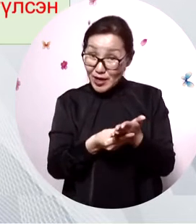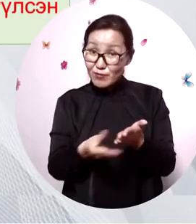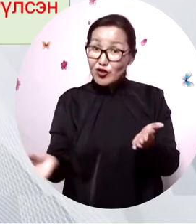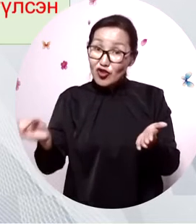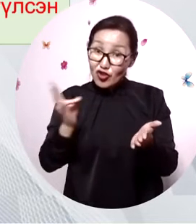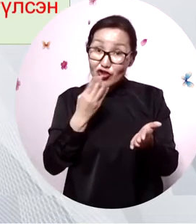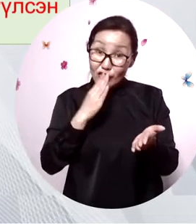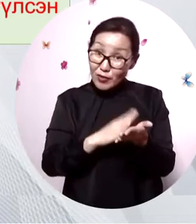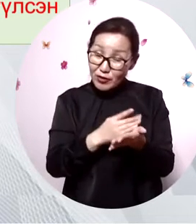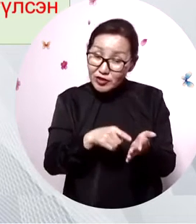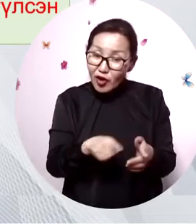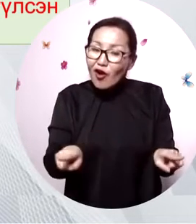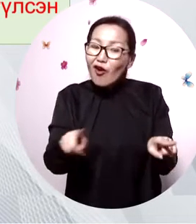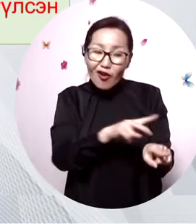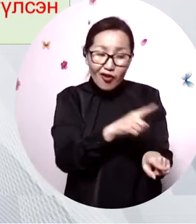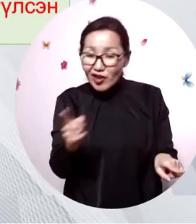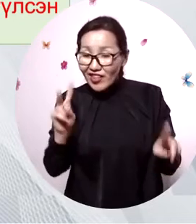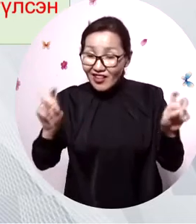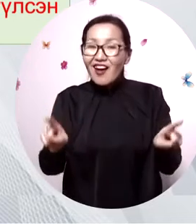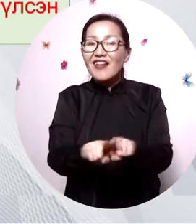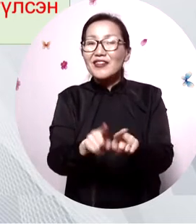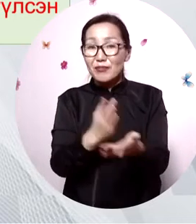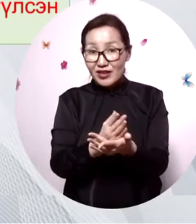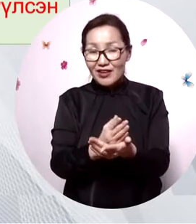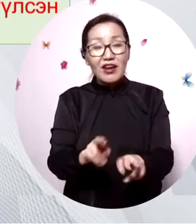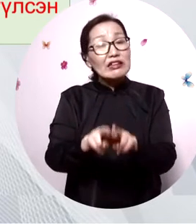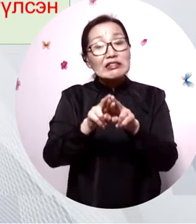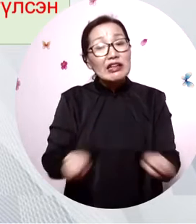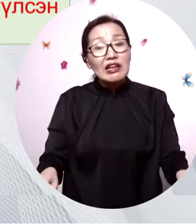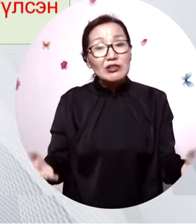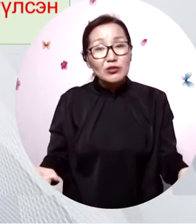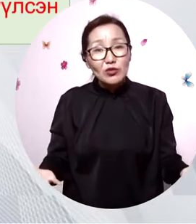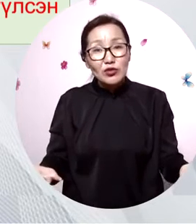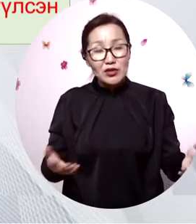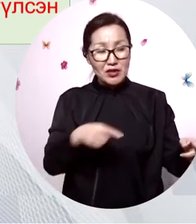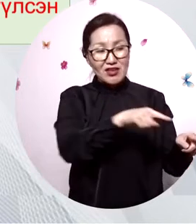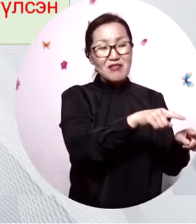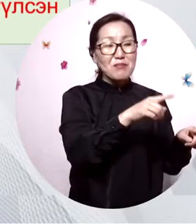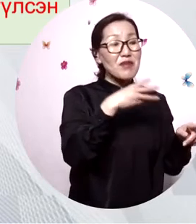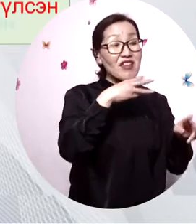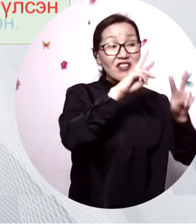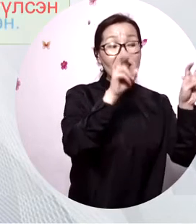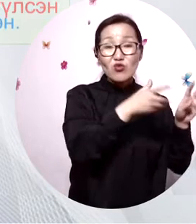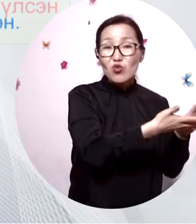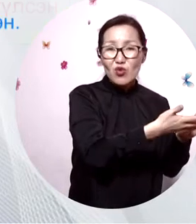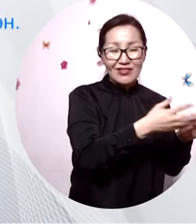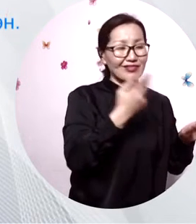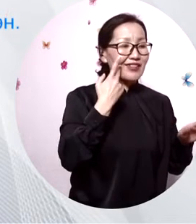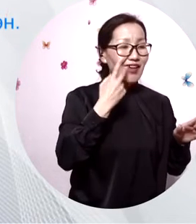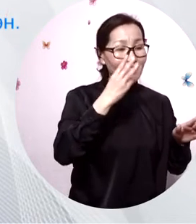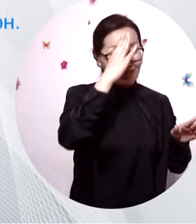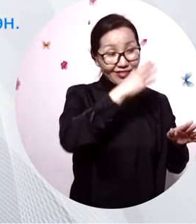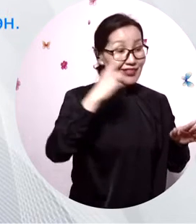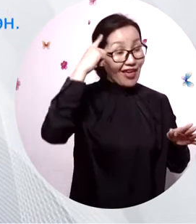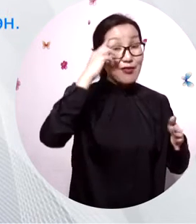Тэгвэл ялгаатай нь юу байх шиг байна? Мэдээллийн их нь тань мэдхүн ач холбогдолтой байсан. Жишээлх